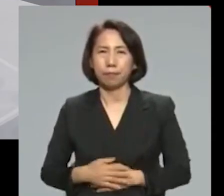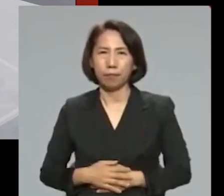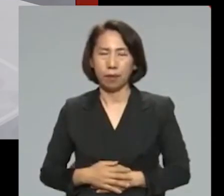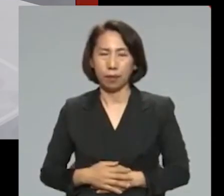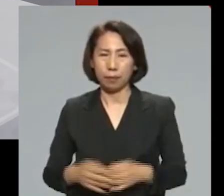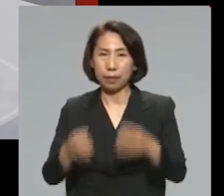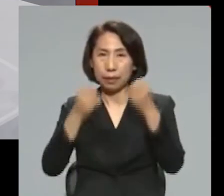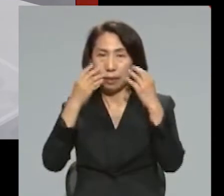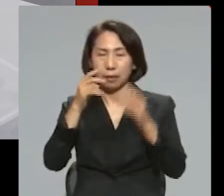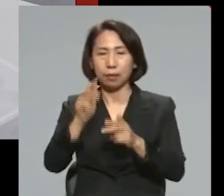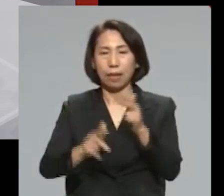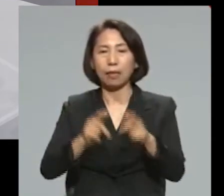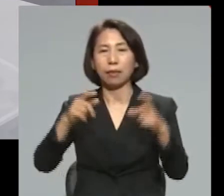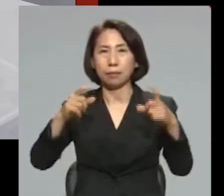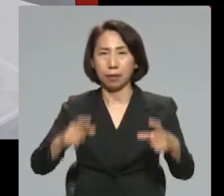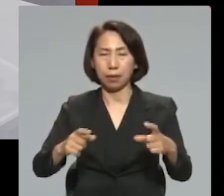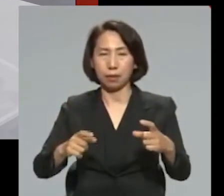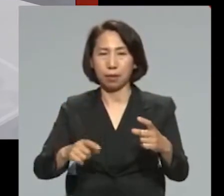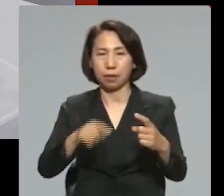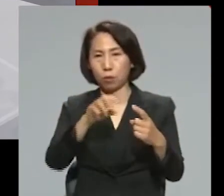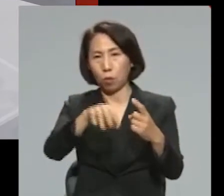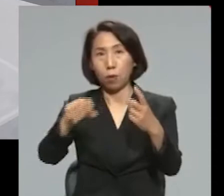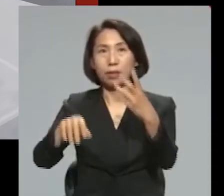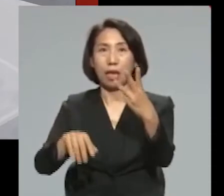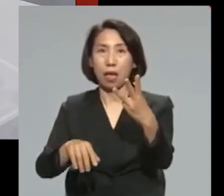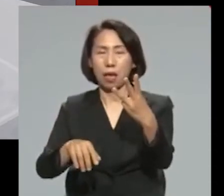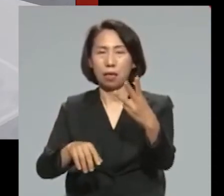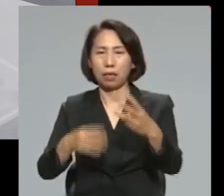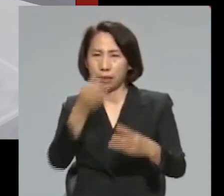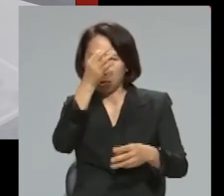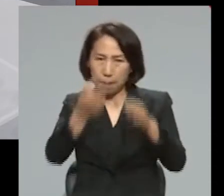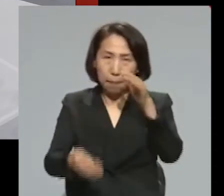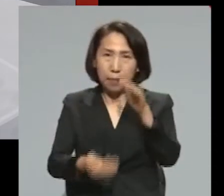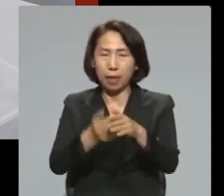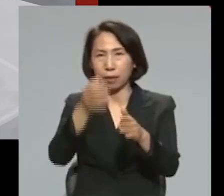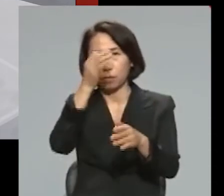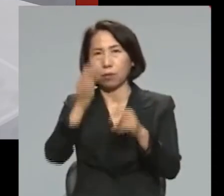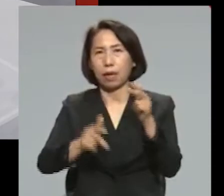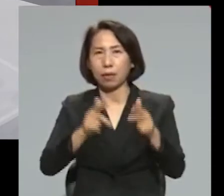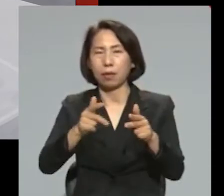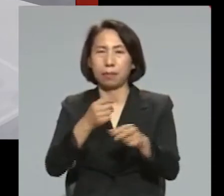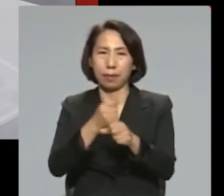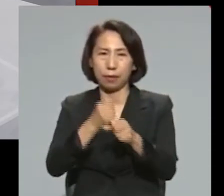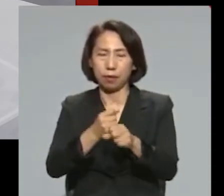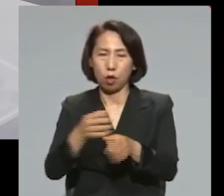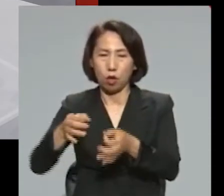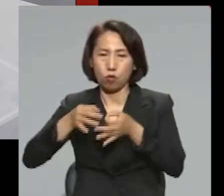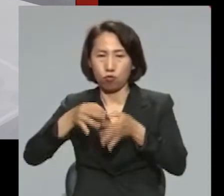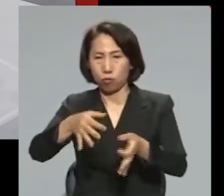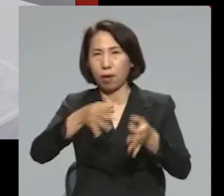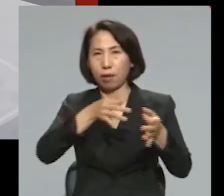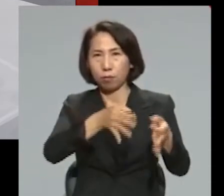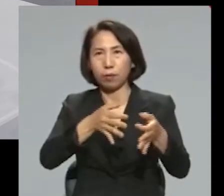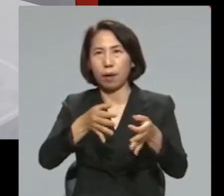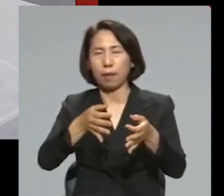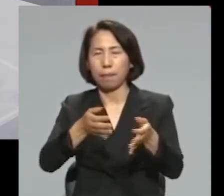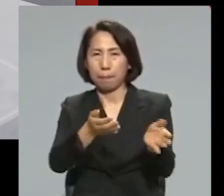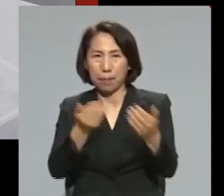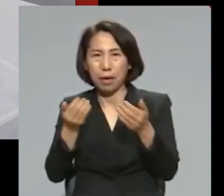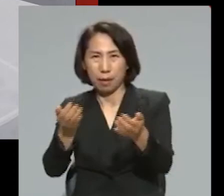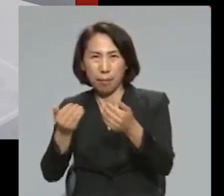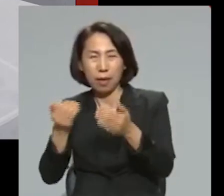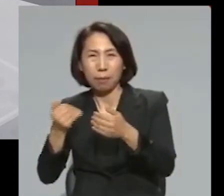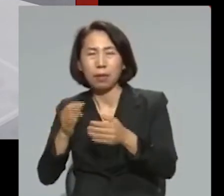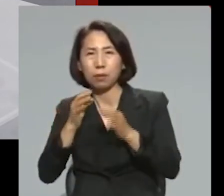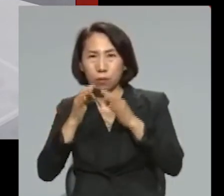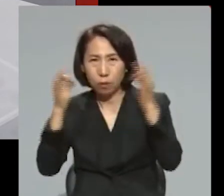신규 산업단지 3곳에는 첨단 기술 산업을 육성하고 투자 유치에 발벗고 나가겠습니다. 100개 기업 1조